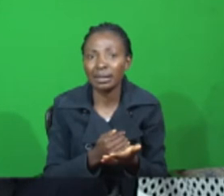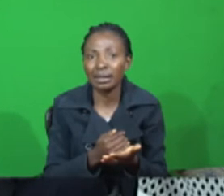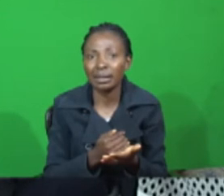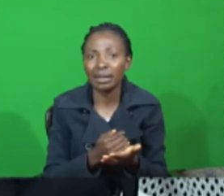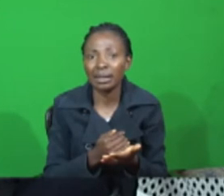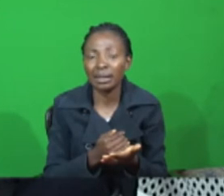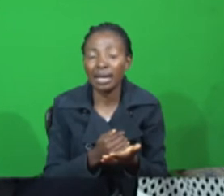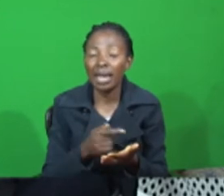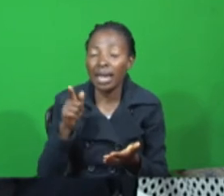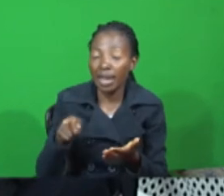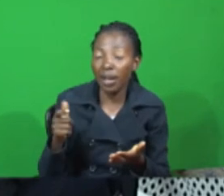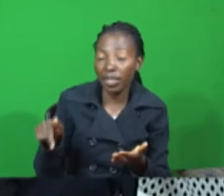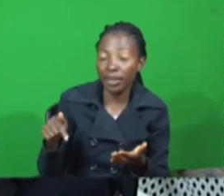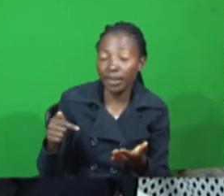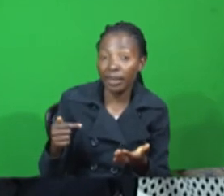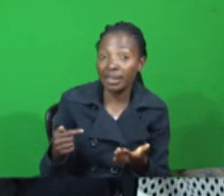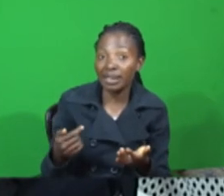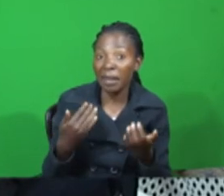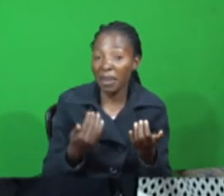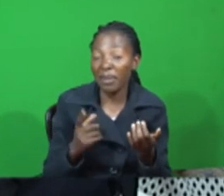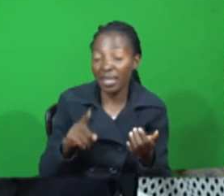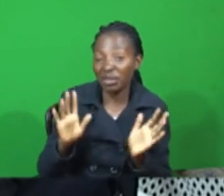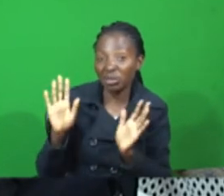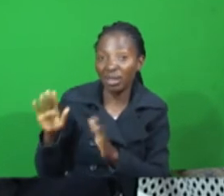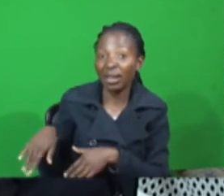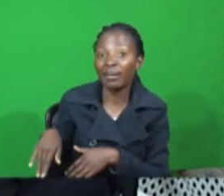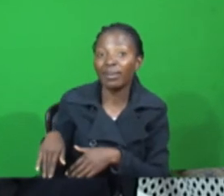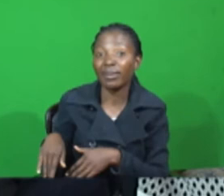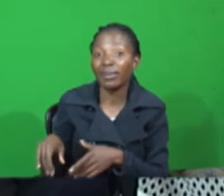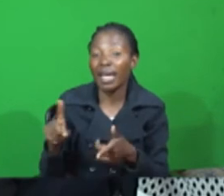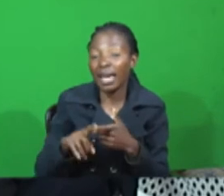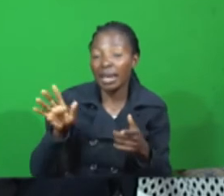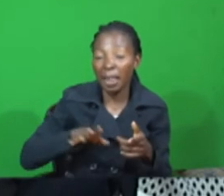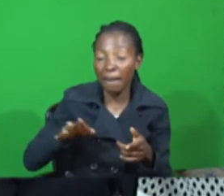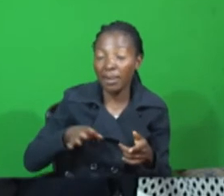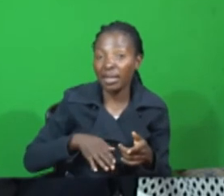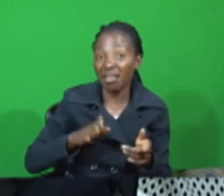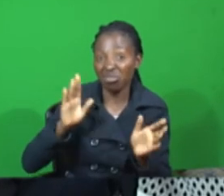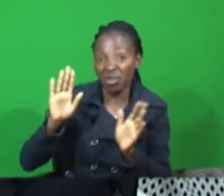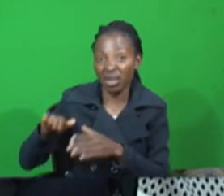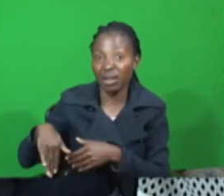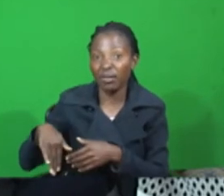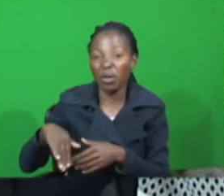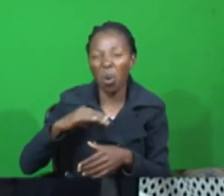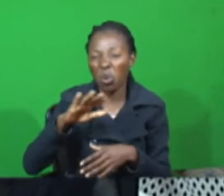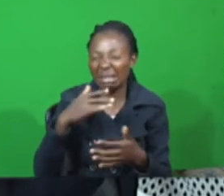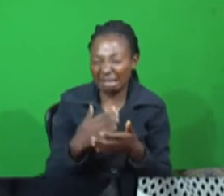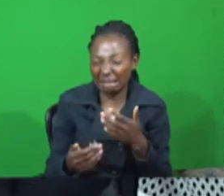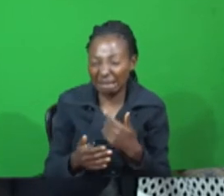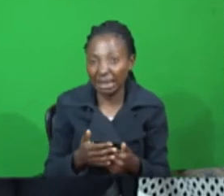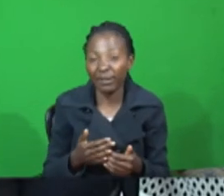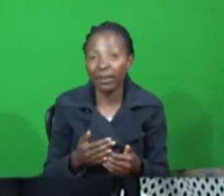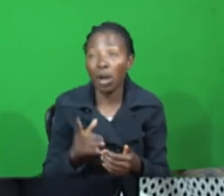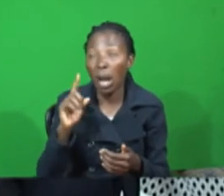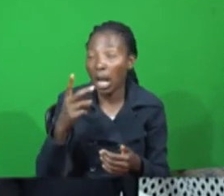Kamwana kayaka. Kane kasiwa. Kamwana kawasiya kayaka. Kana kuti mai vacho. Mai vacho zvese vari kudzungaira vari kwavari ikoko.